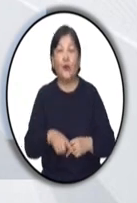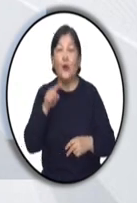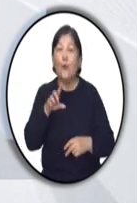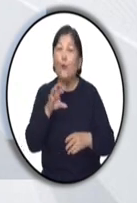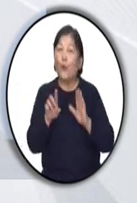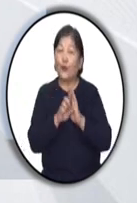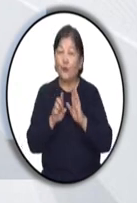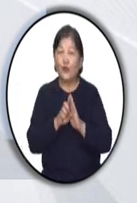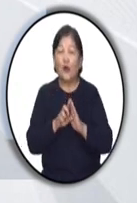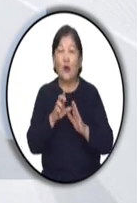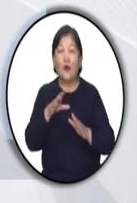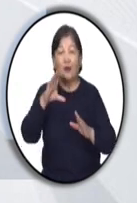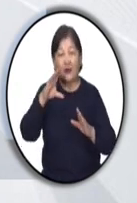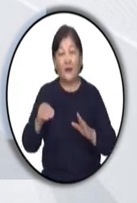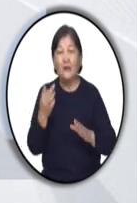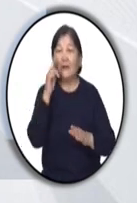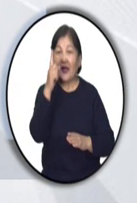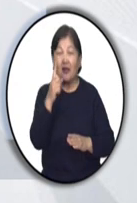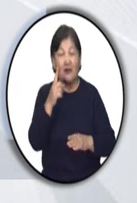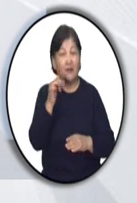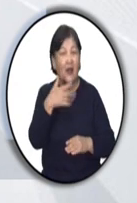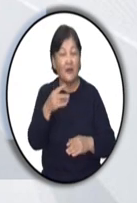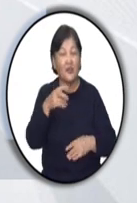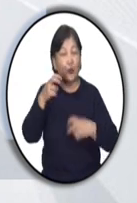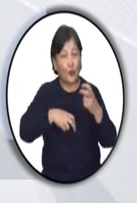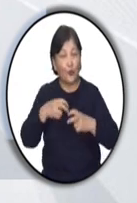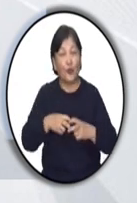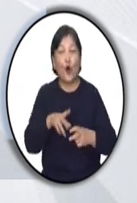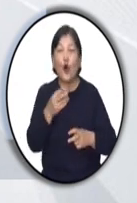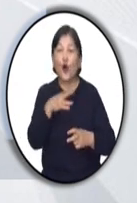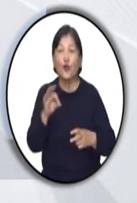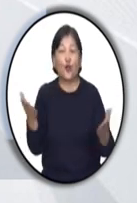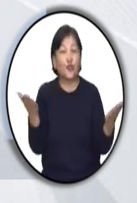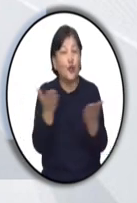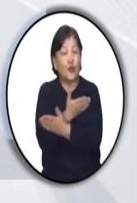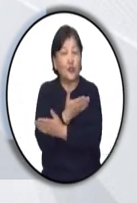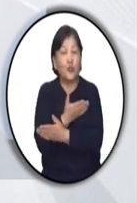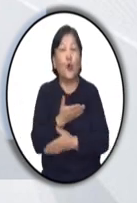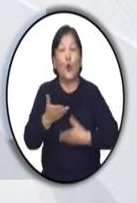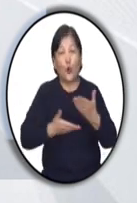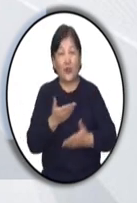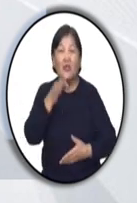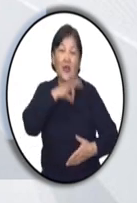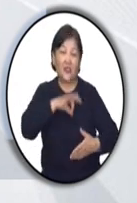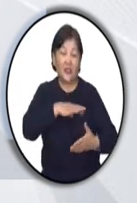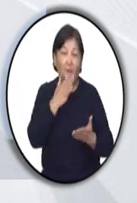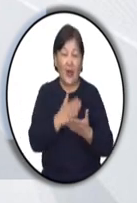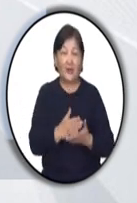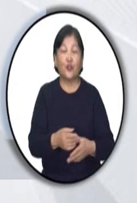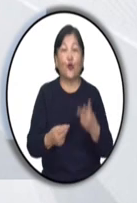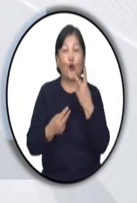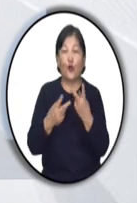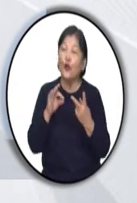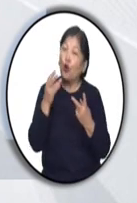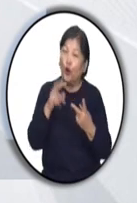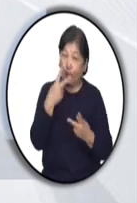өртөгөөр үйлдвэрлэх энэ боломжийг ашиглаад бараа үйлсгийг дагнаж үйлдвэрлээд хоорондоо солилцох нь бол энэ